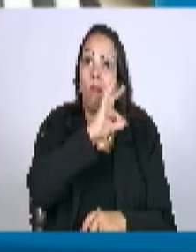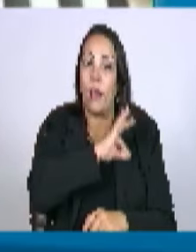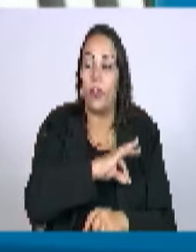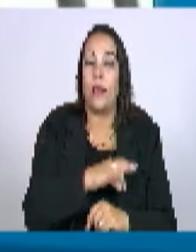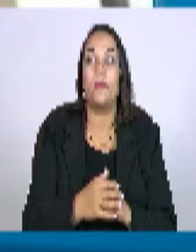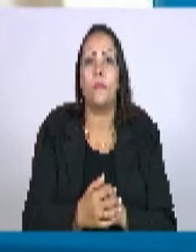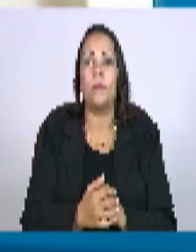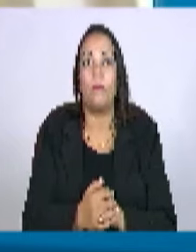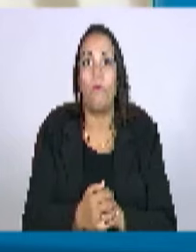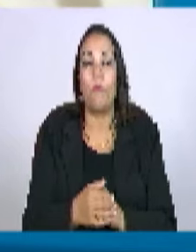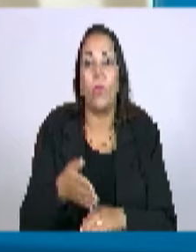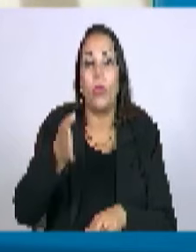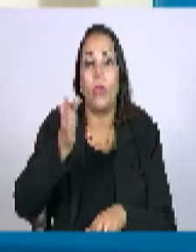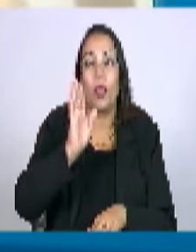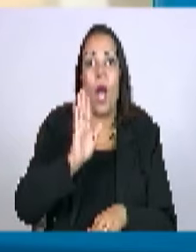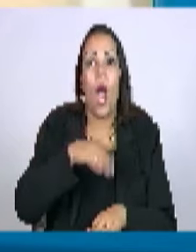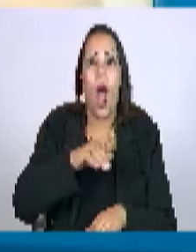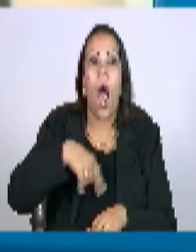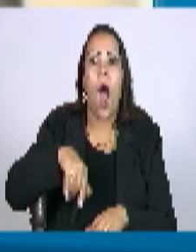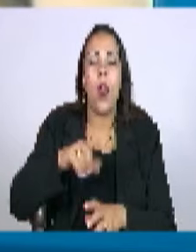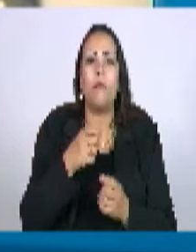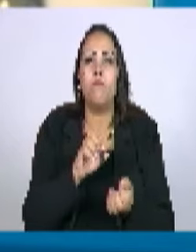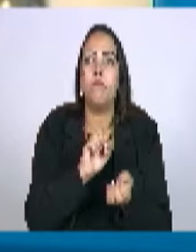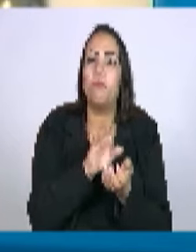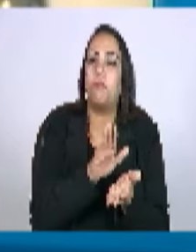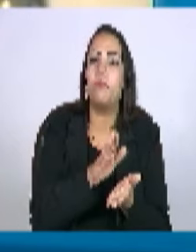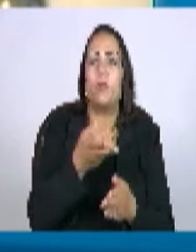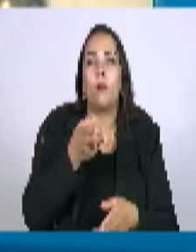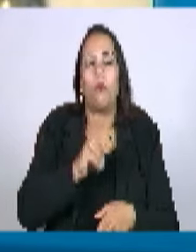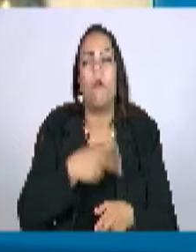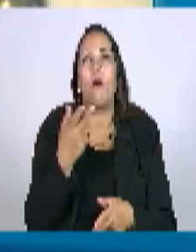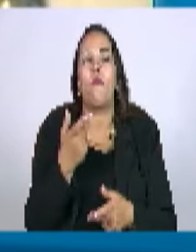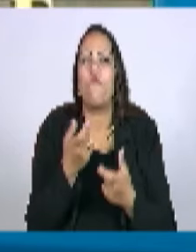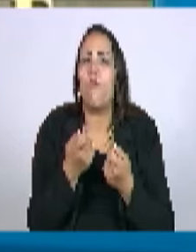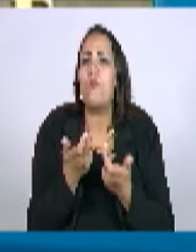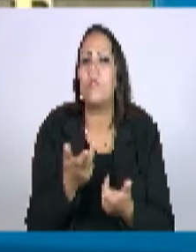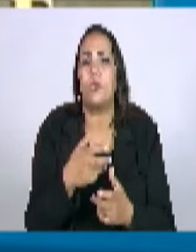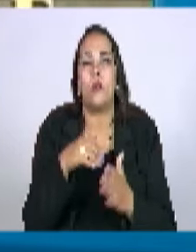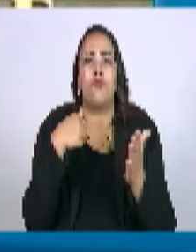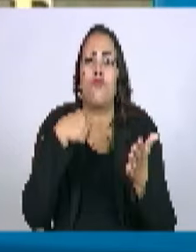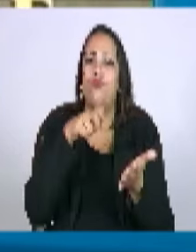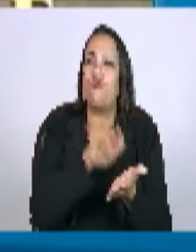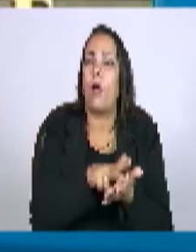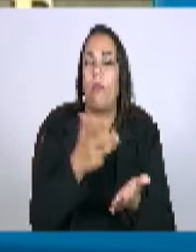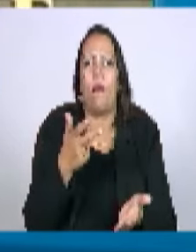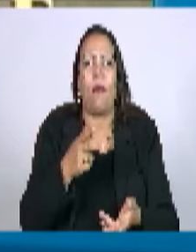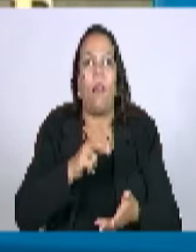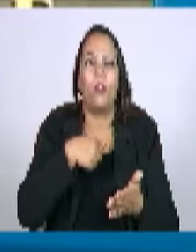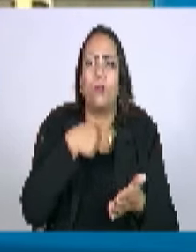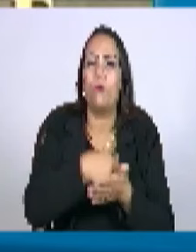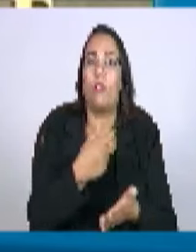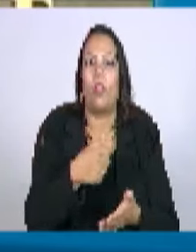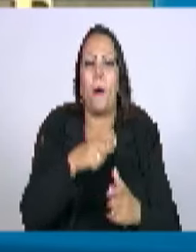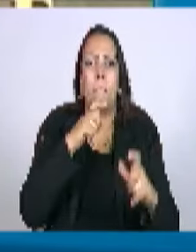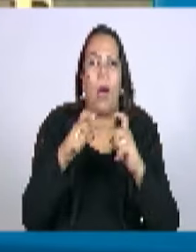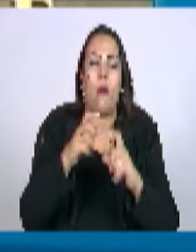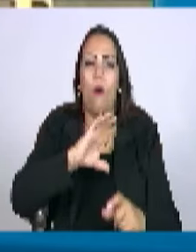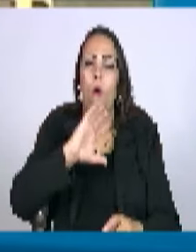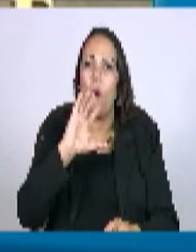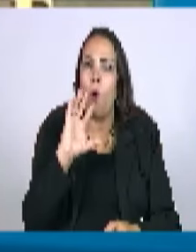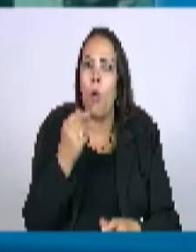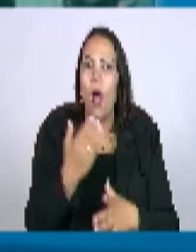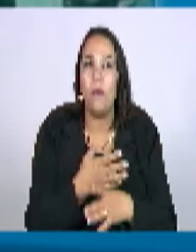الفايده على الودائع وال الشهادات الموجوده في البنوك